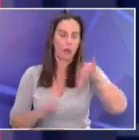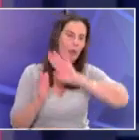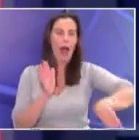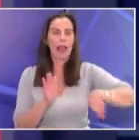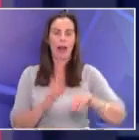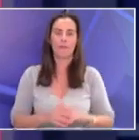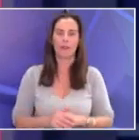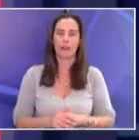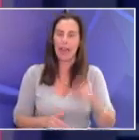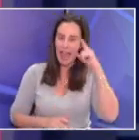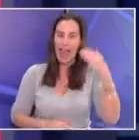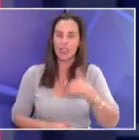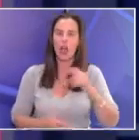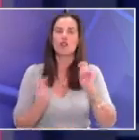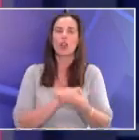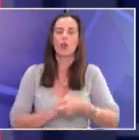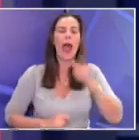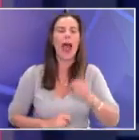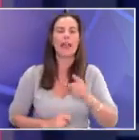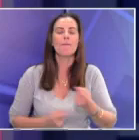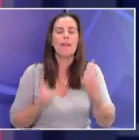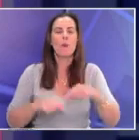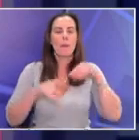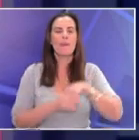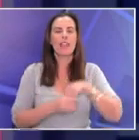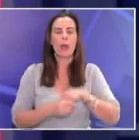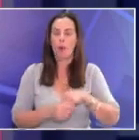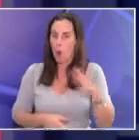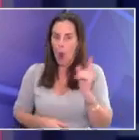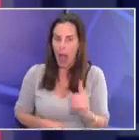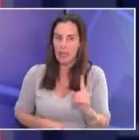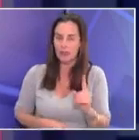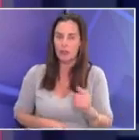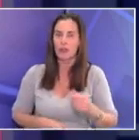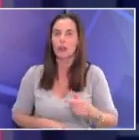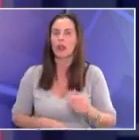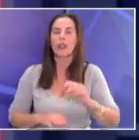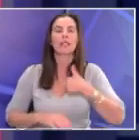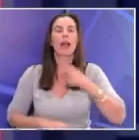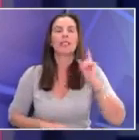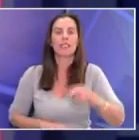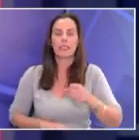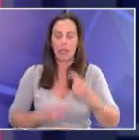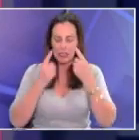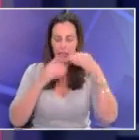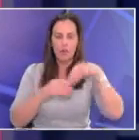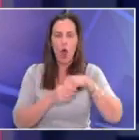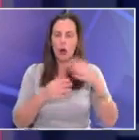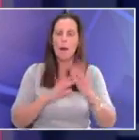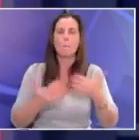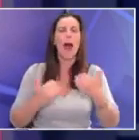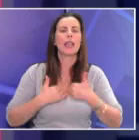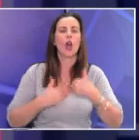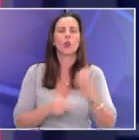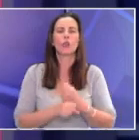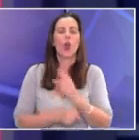מכלל הנשים. לדעתי השינוי חייב לבוא מבפנים. אולי ראש וראשית, אנחנו צריכים להביט פנימה ולחשוב מה